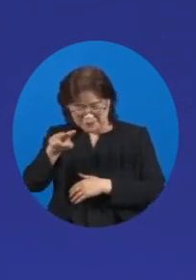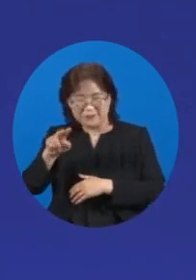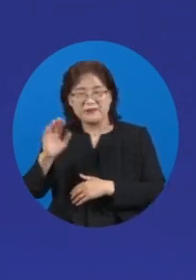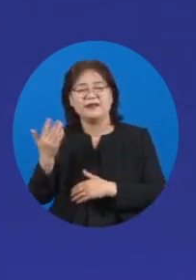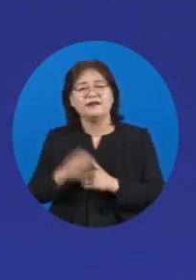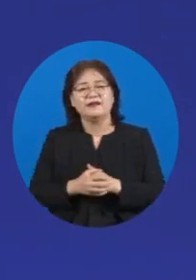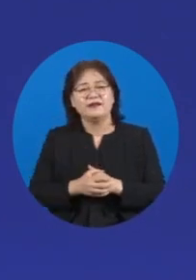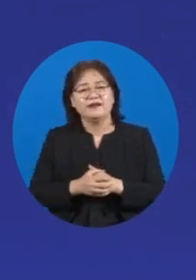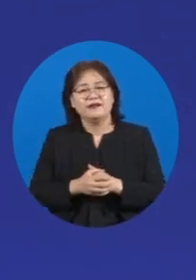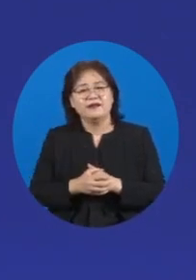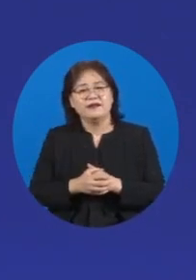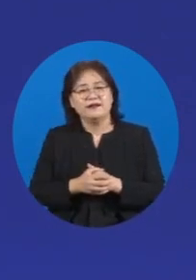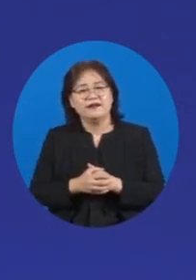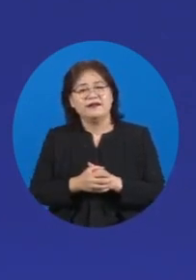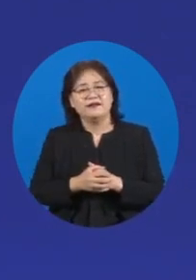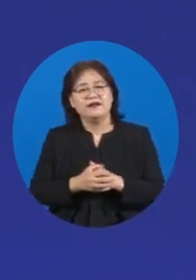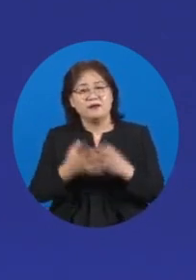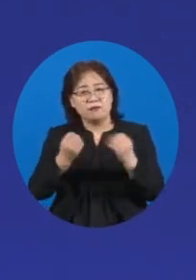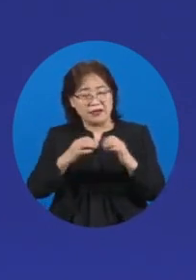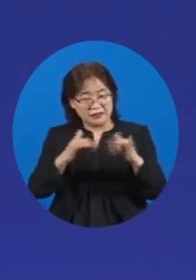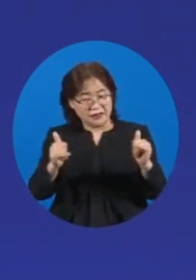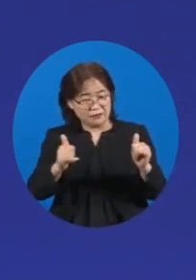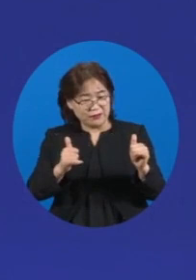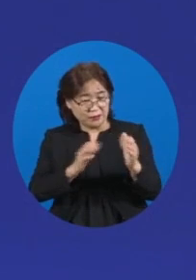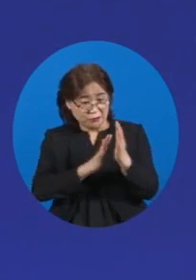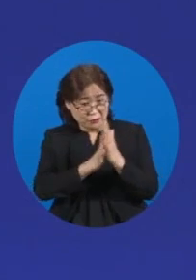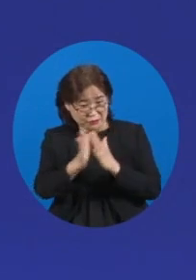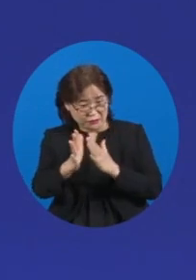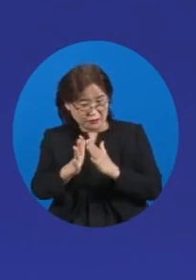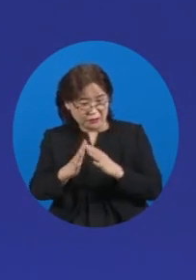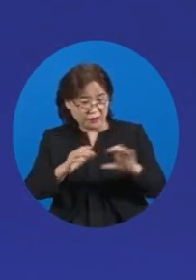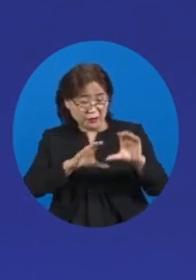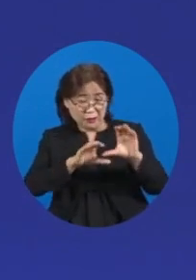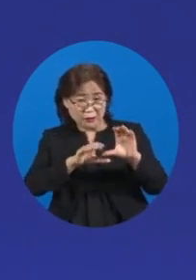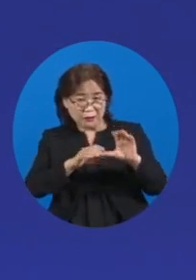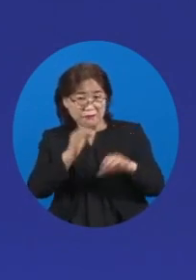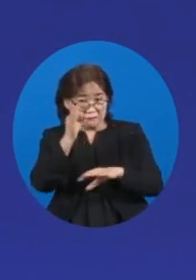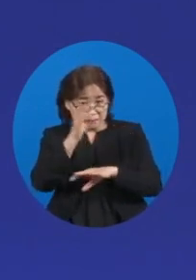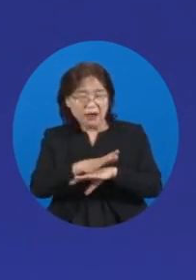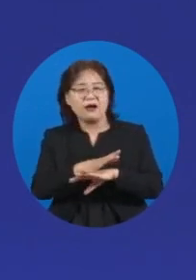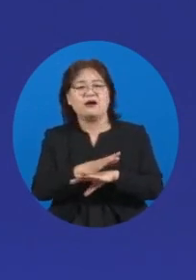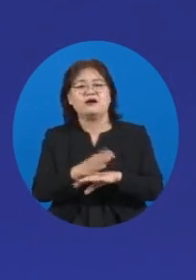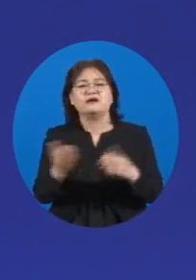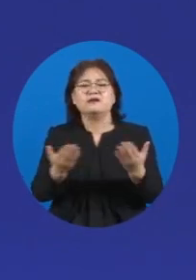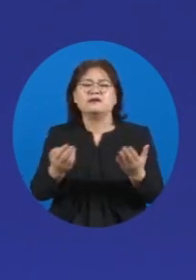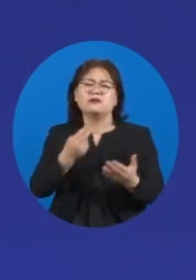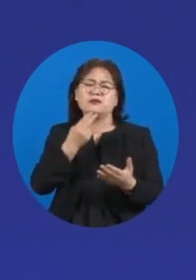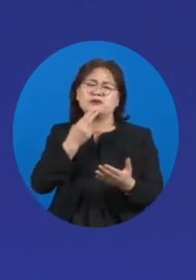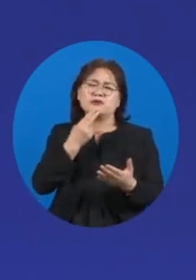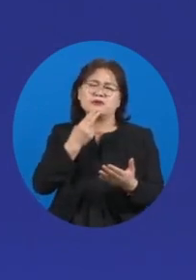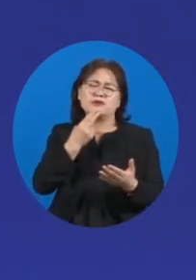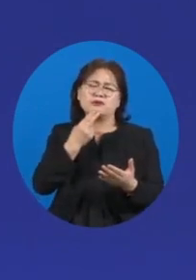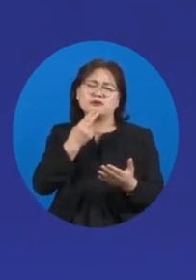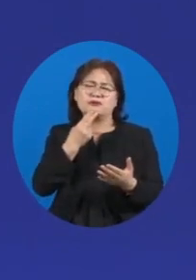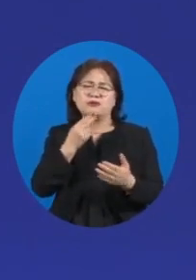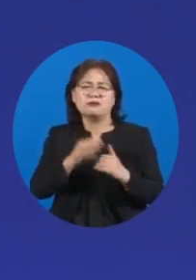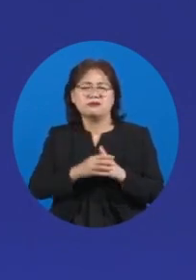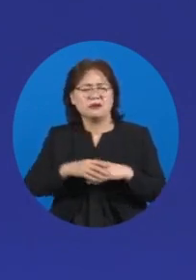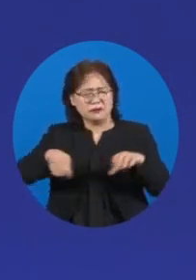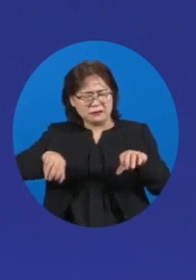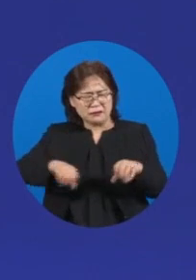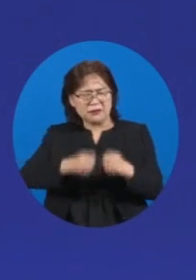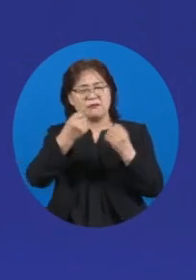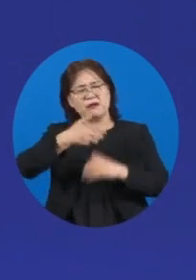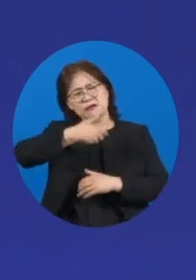여러분 왜 그렇게 많은 사람들이 줄을 서서 덮어 복원을 4조 예 일을 하지 않고도 대박을 꿈꾸는